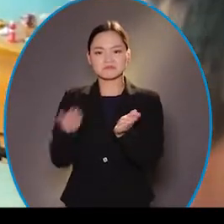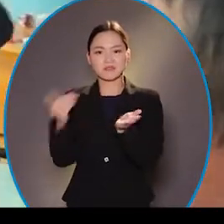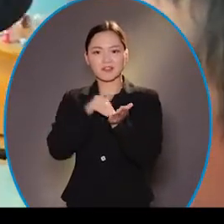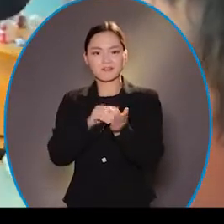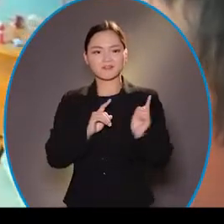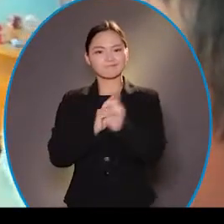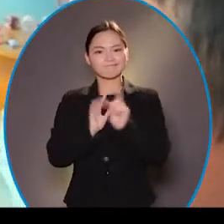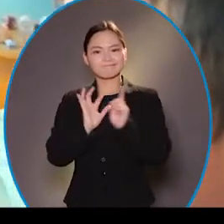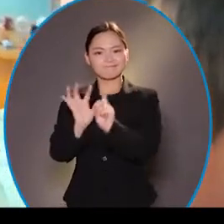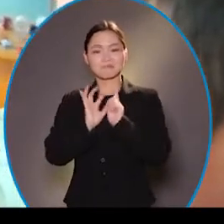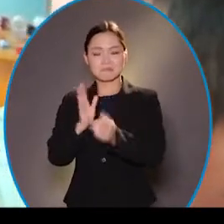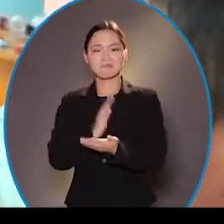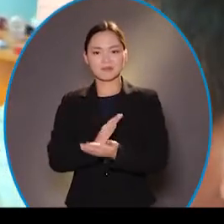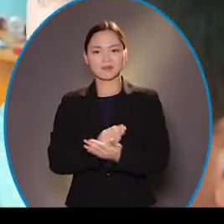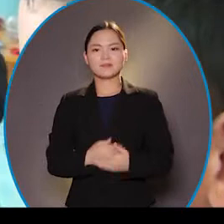адил хамрагддаг.